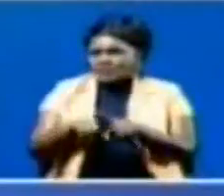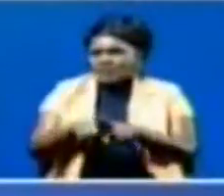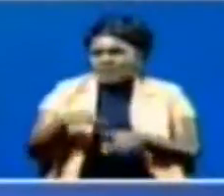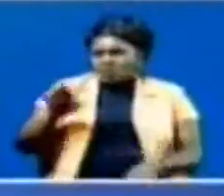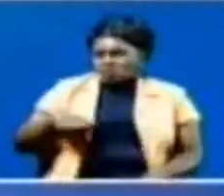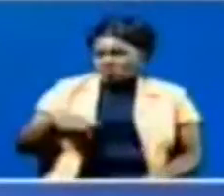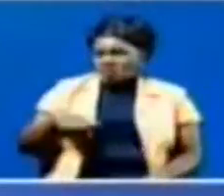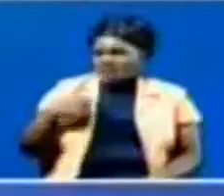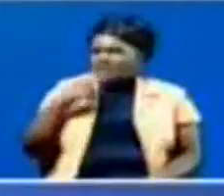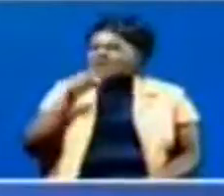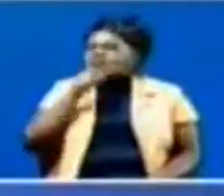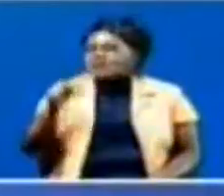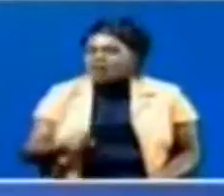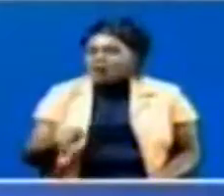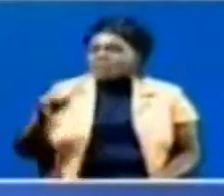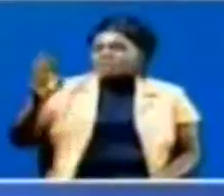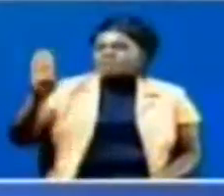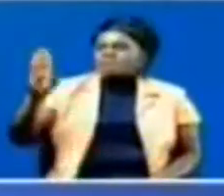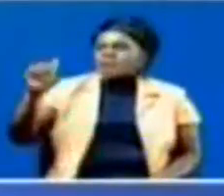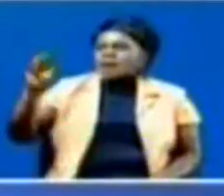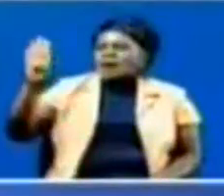kazo tena bali ni nyanyake babu. Haya.